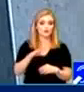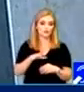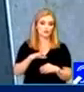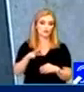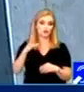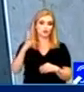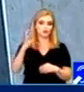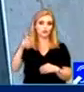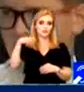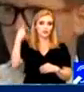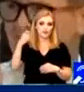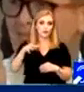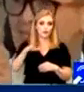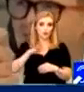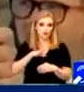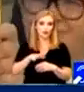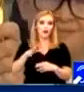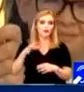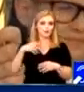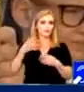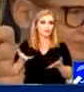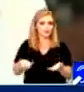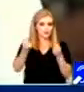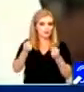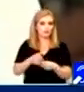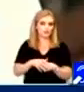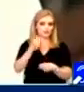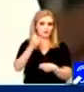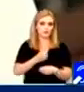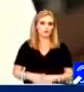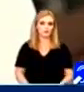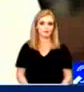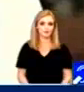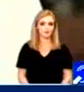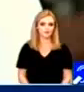și reconstituirea ale bătăliilor purtate de cel care i-a unit pentru prima dată pe români.